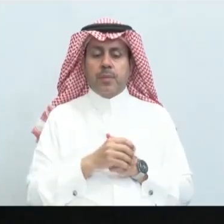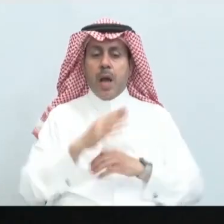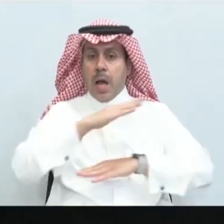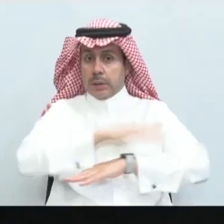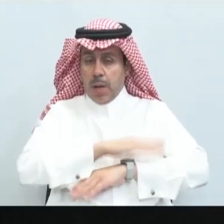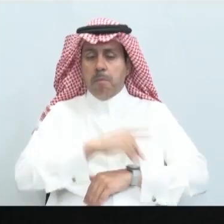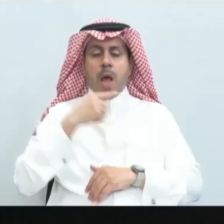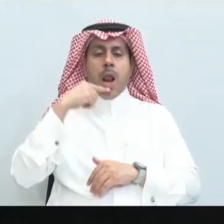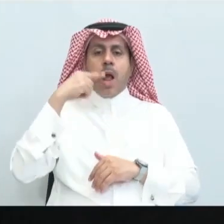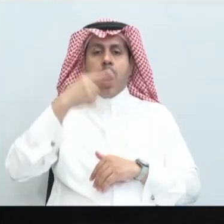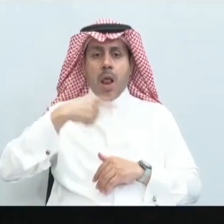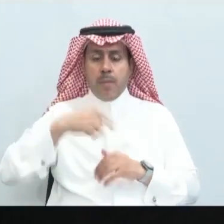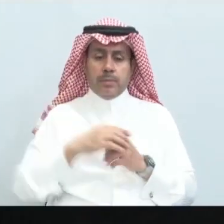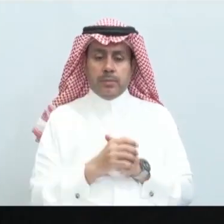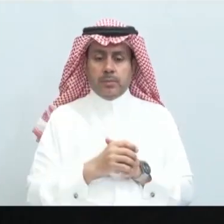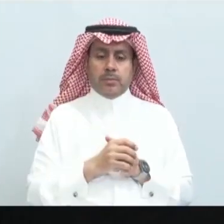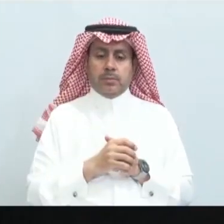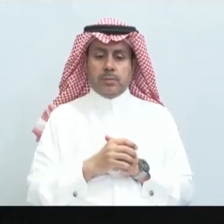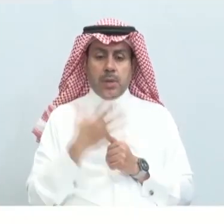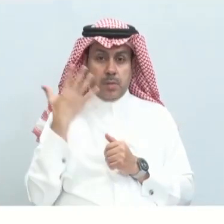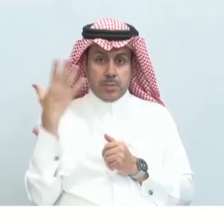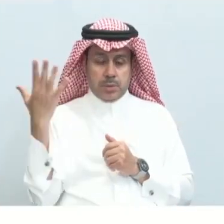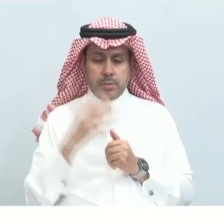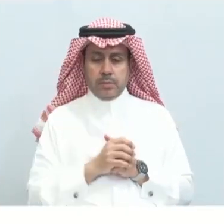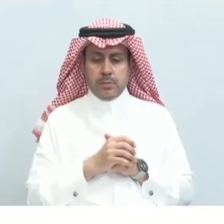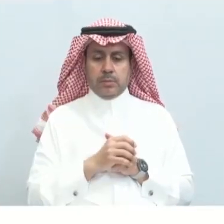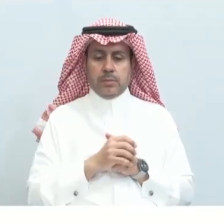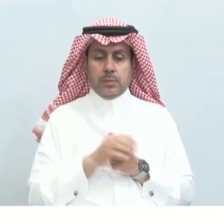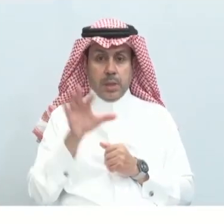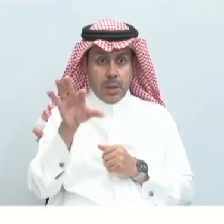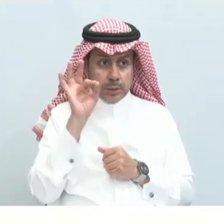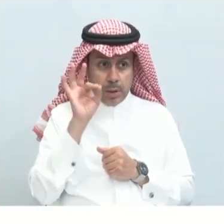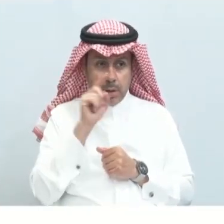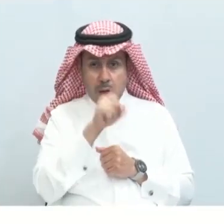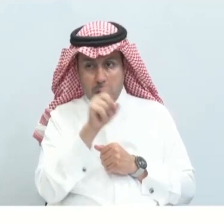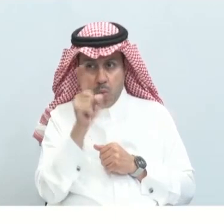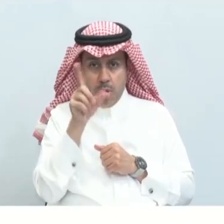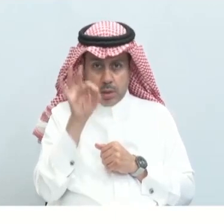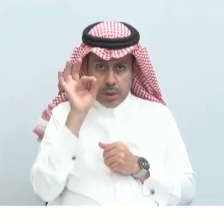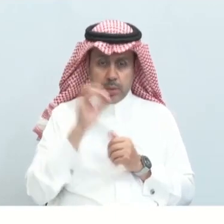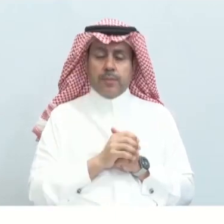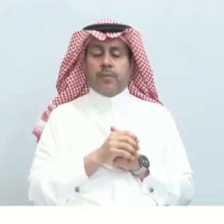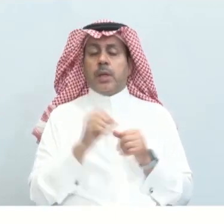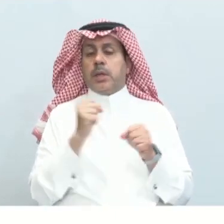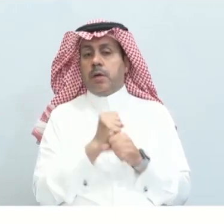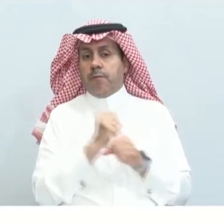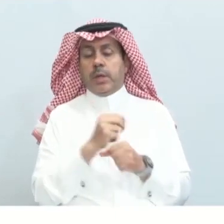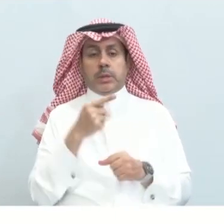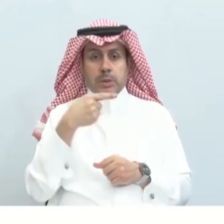من هذه الاداب ايضا ان يختار الطالب او الطالبه التصرف الصحيح